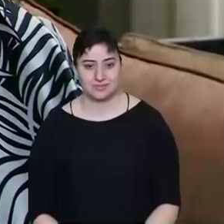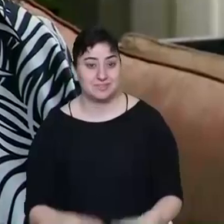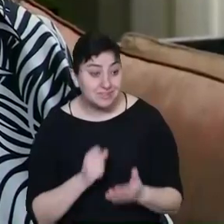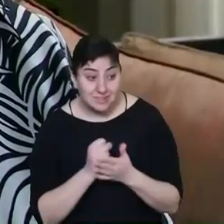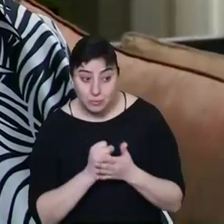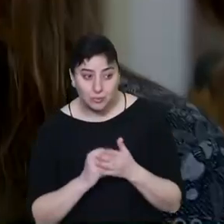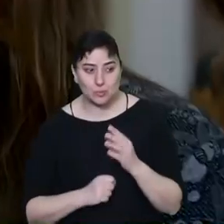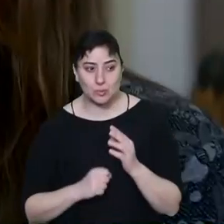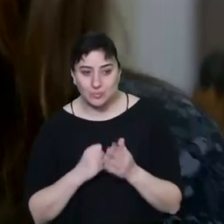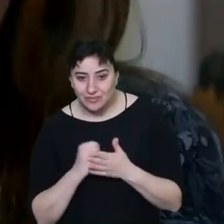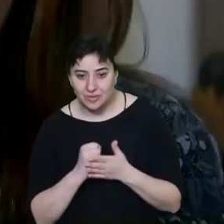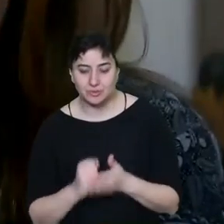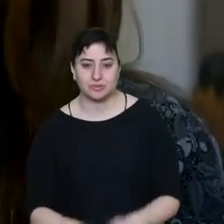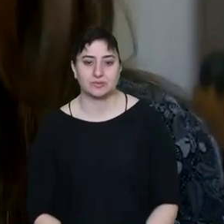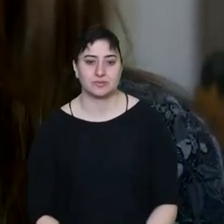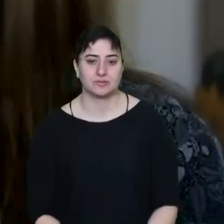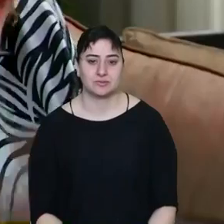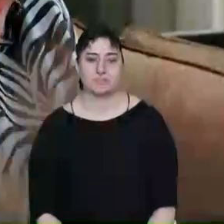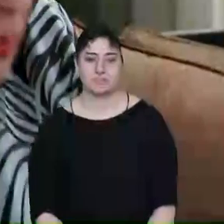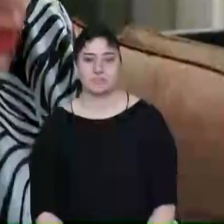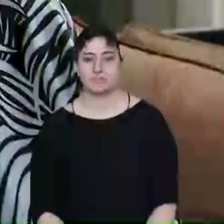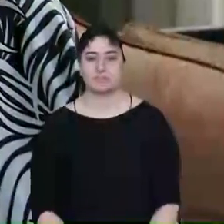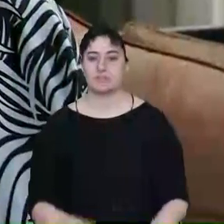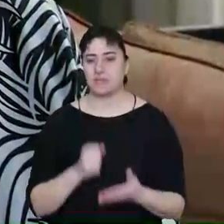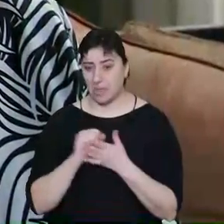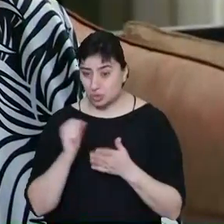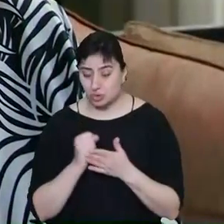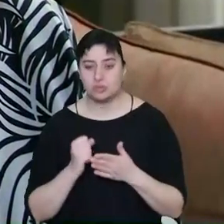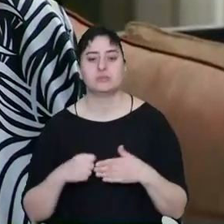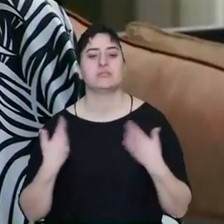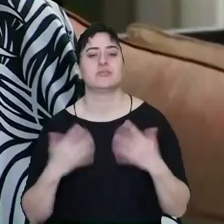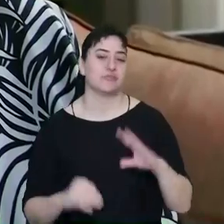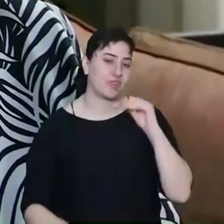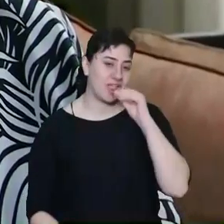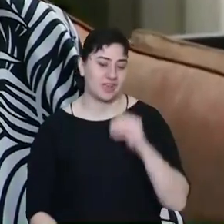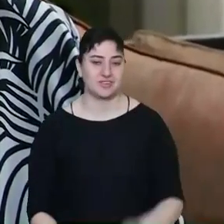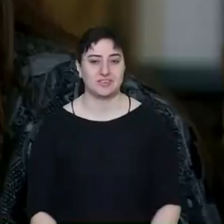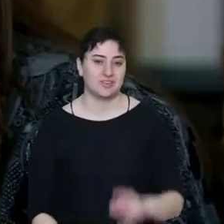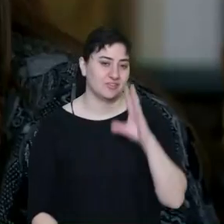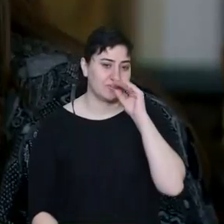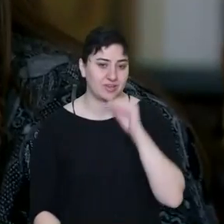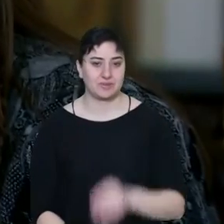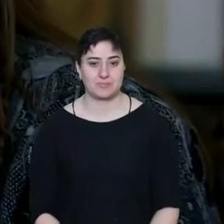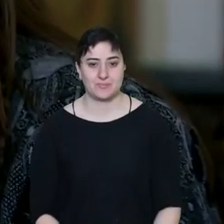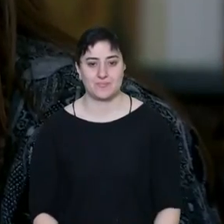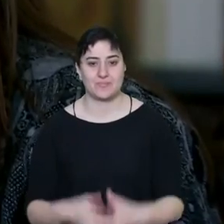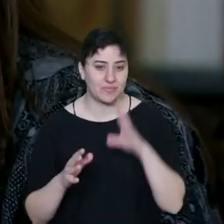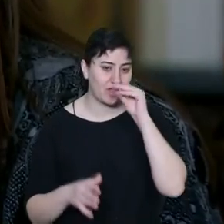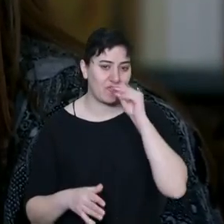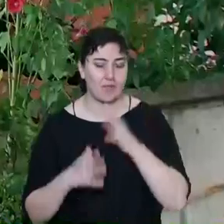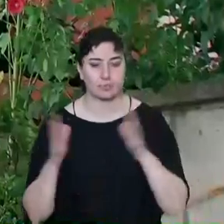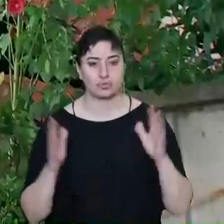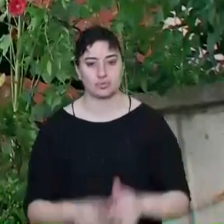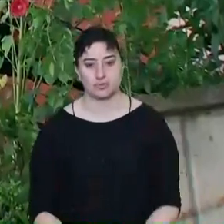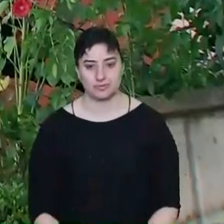Trabzon! Trabzon! Cik cik değil, Trabzon! Fener! Fener! En büyük